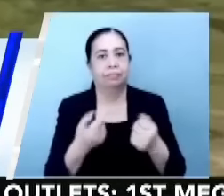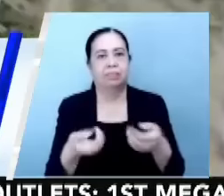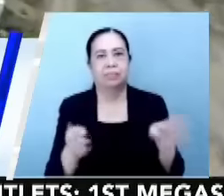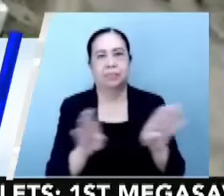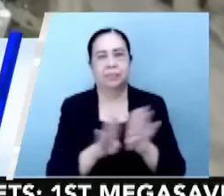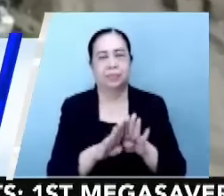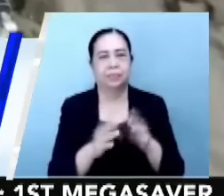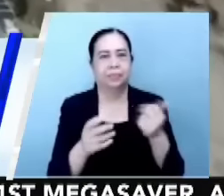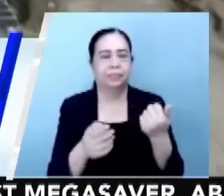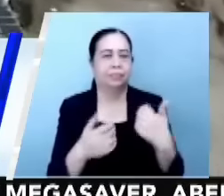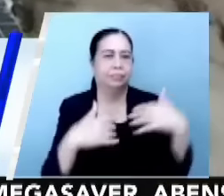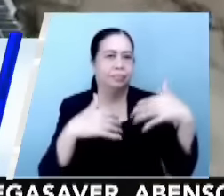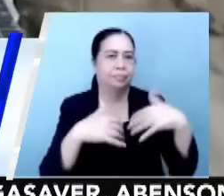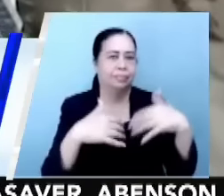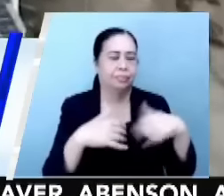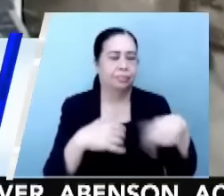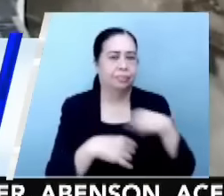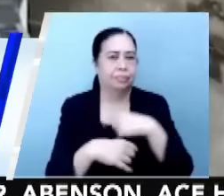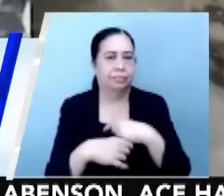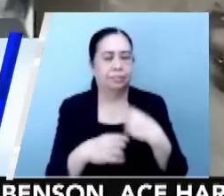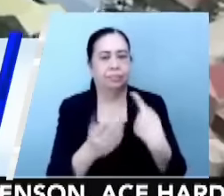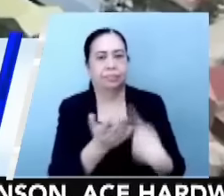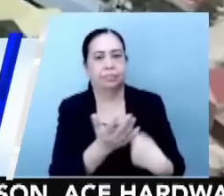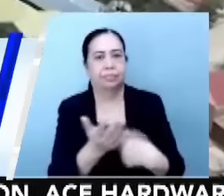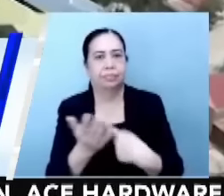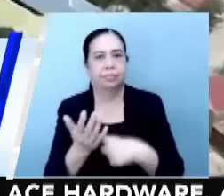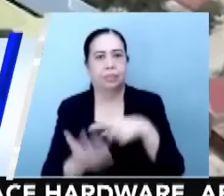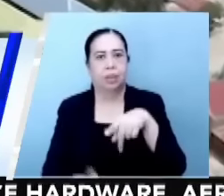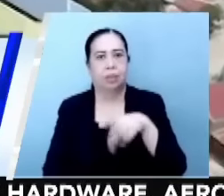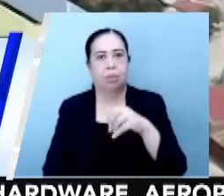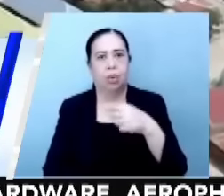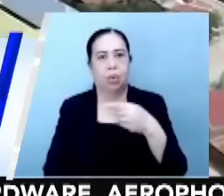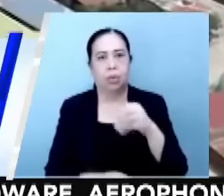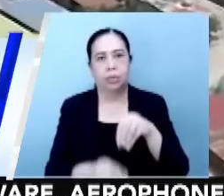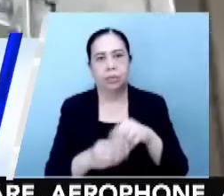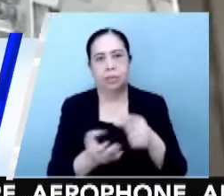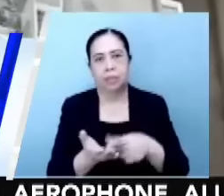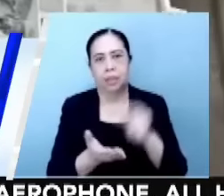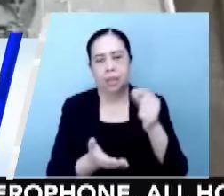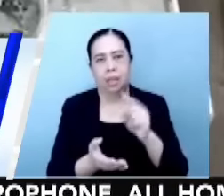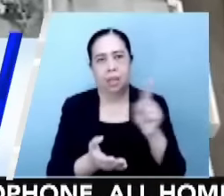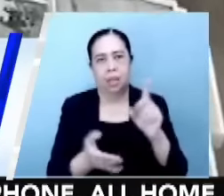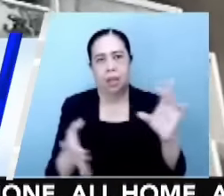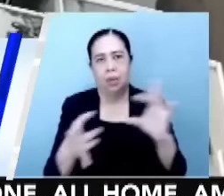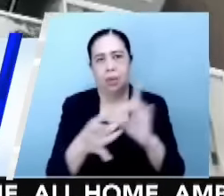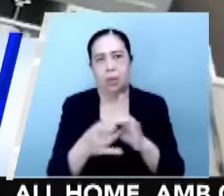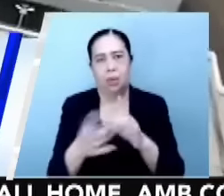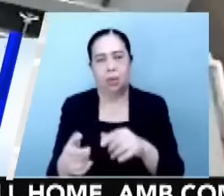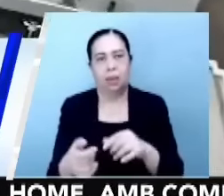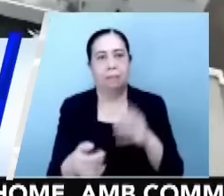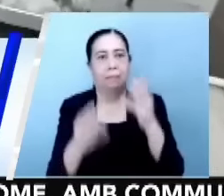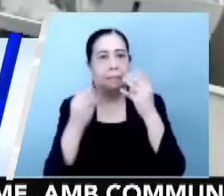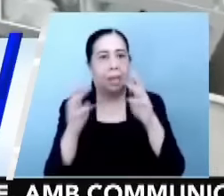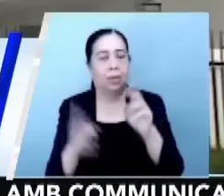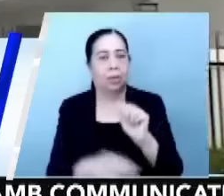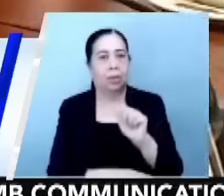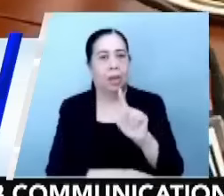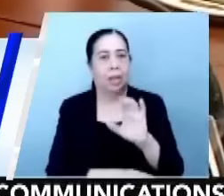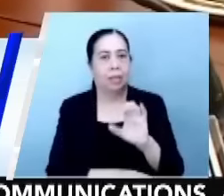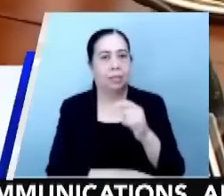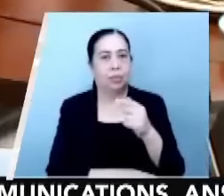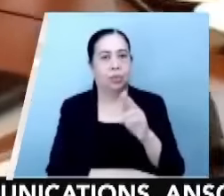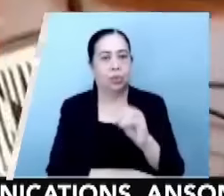session muna sunod na tatalakayin ang pogo sa Tarlac at ng posibleng connection dito ni Bamban Mayor Alice Go. Palagay ko